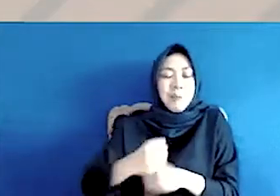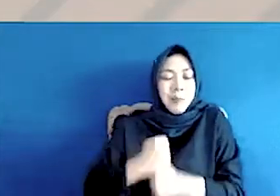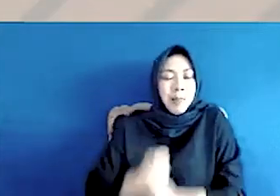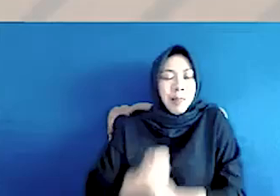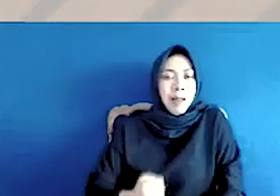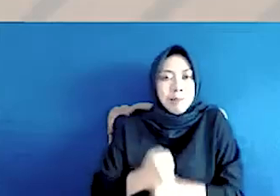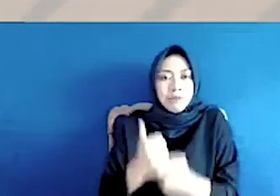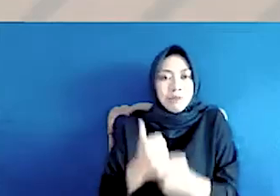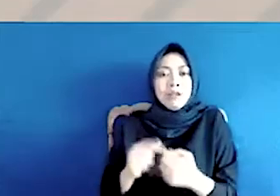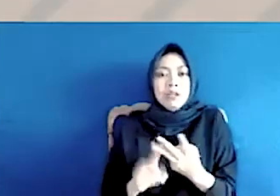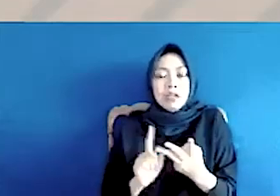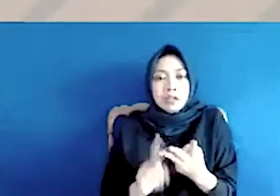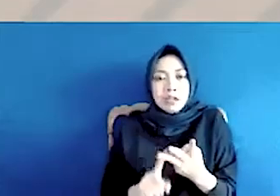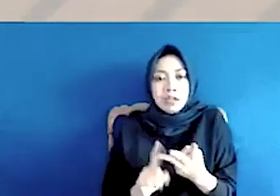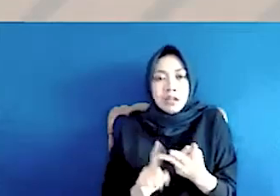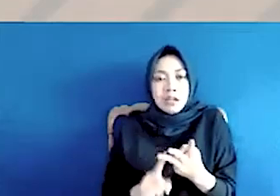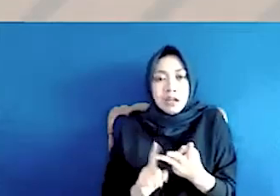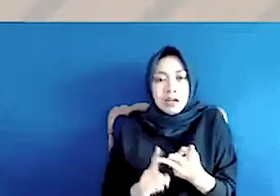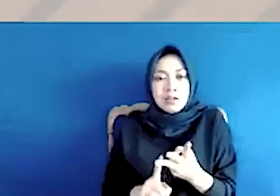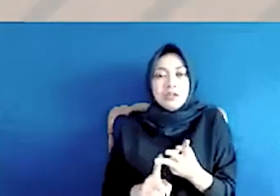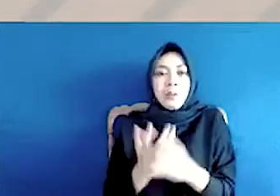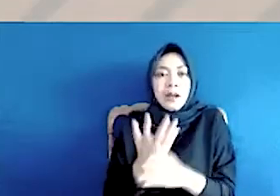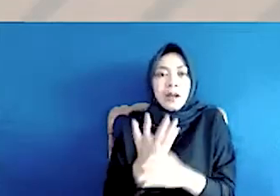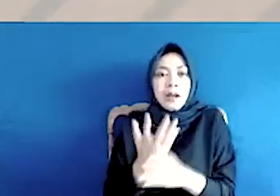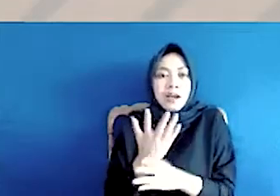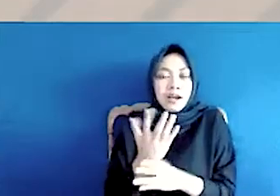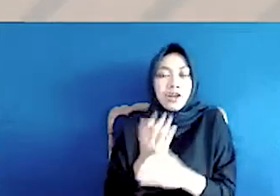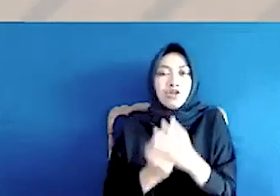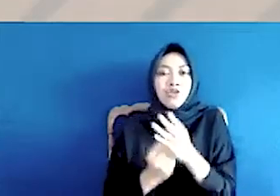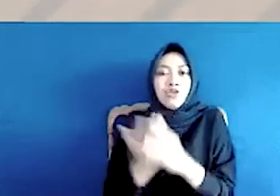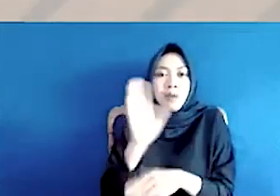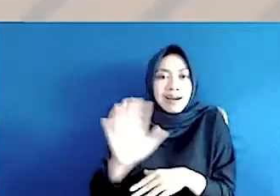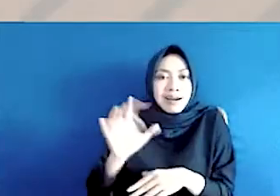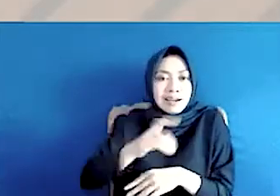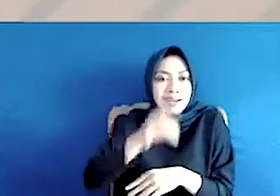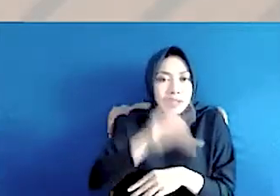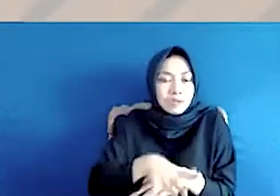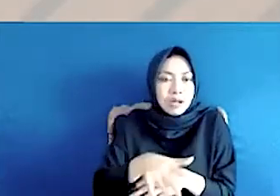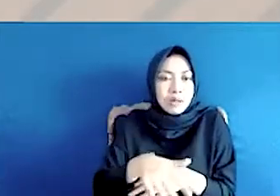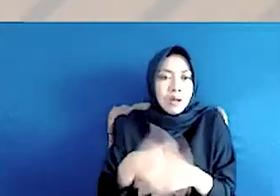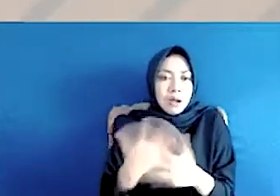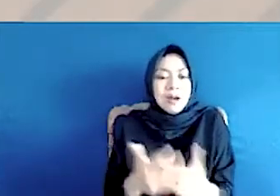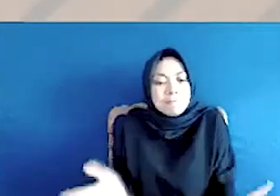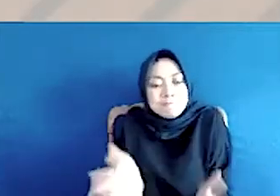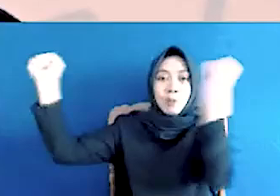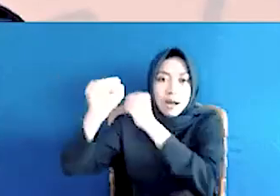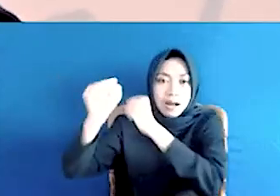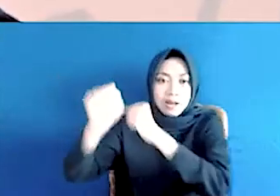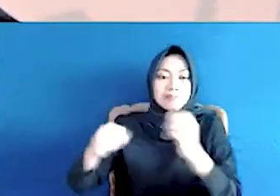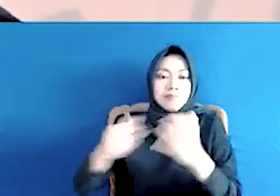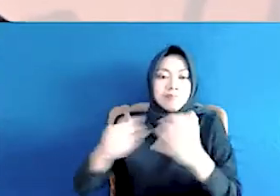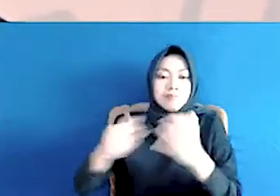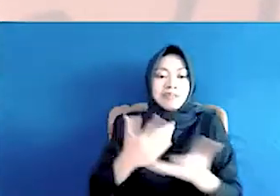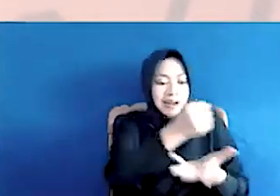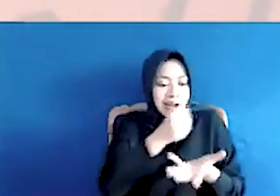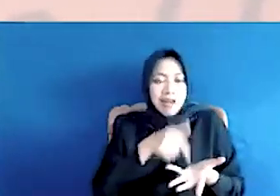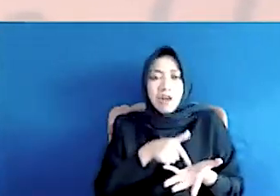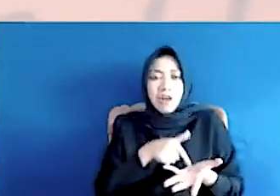kelola sumber daya pedesaan yang lestari, yang sustainable, yang berkelanjutan. Saat